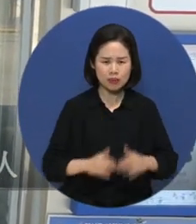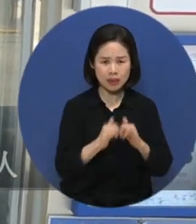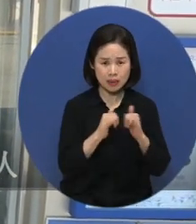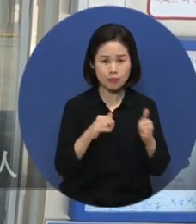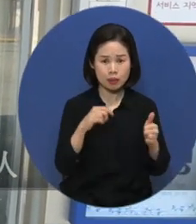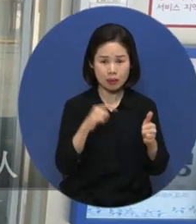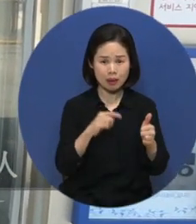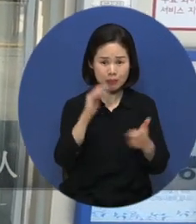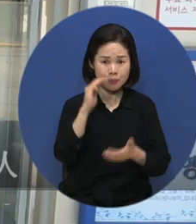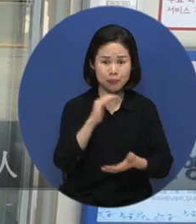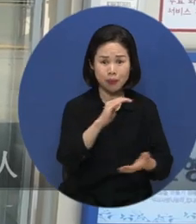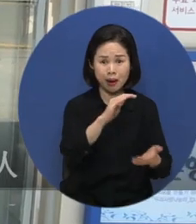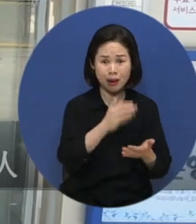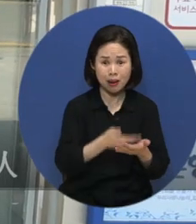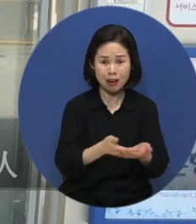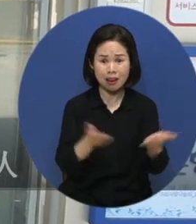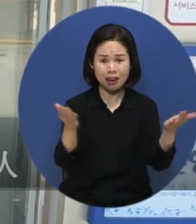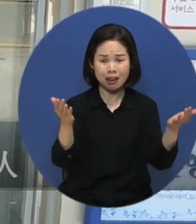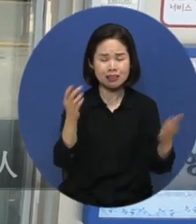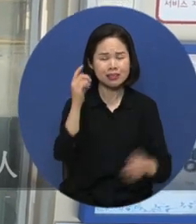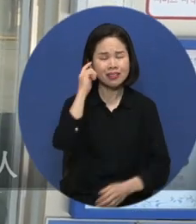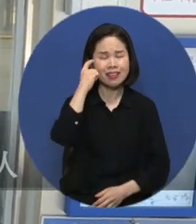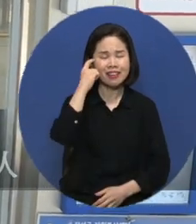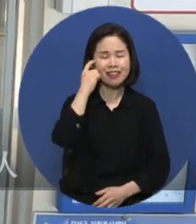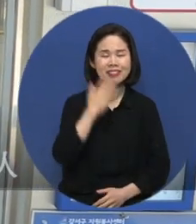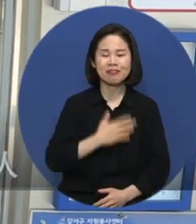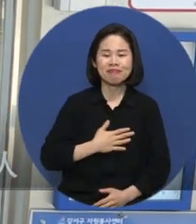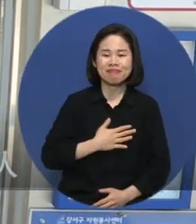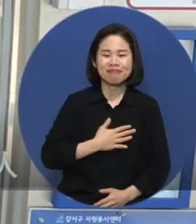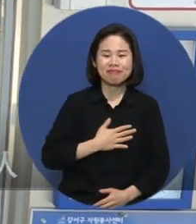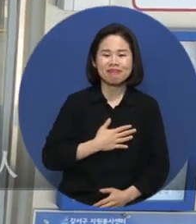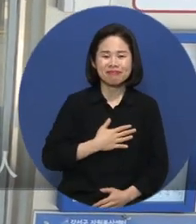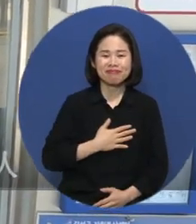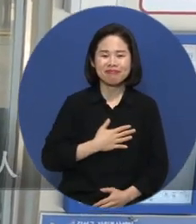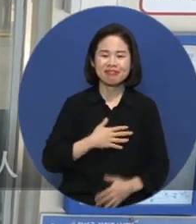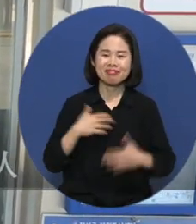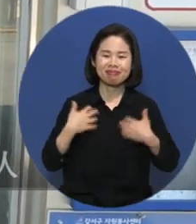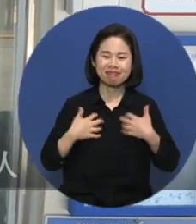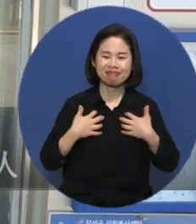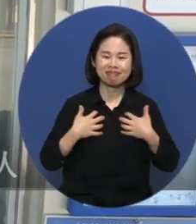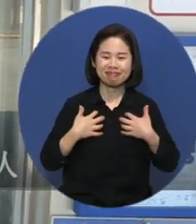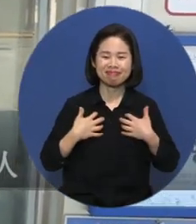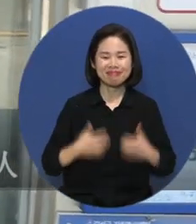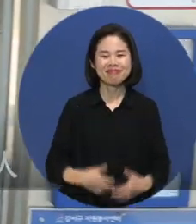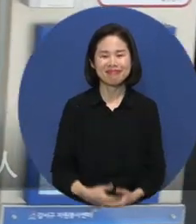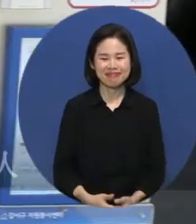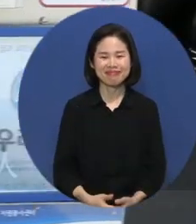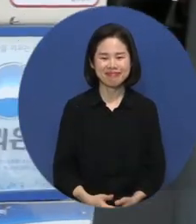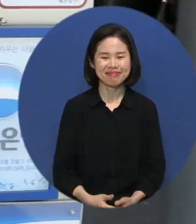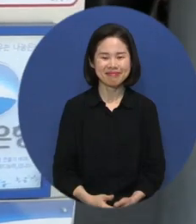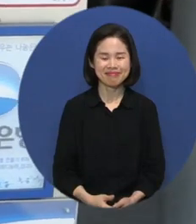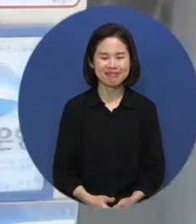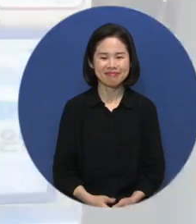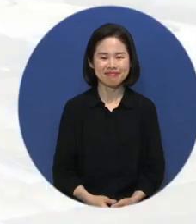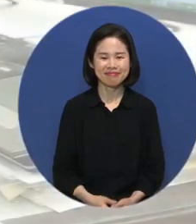가는 게 너무 이렇게 뿌듯하고 네, 기쁘네요. 네네.